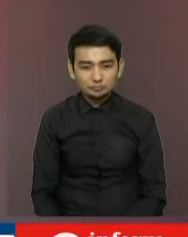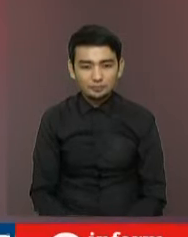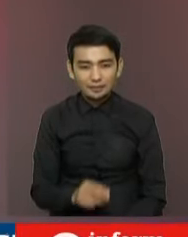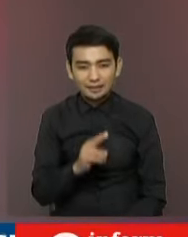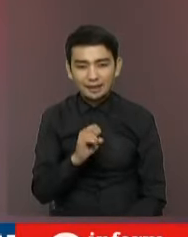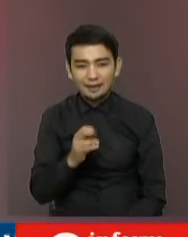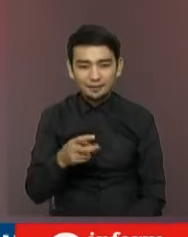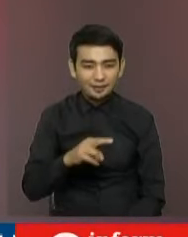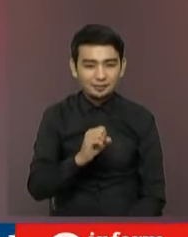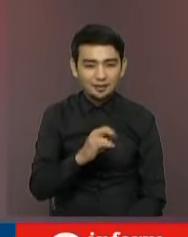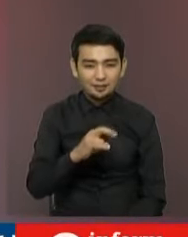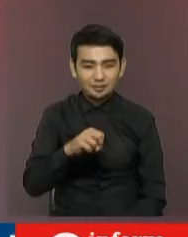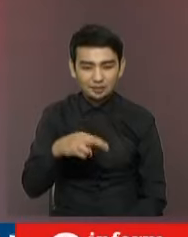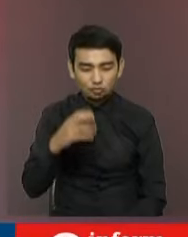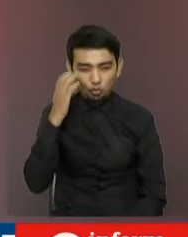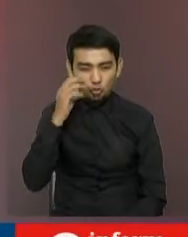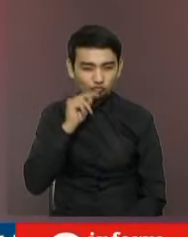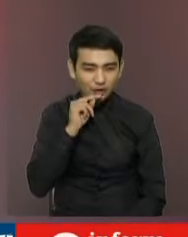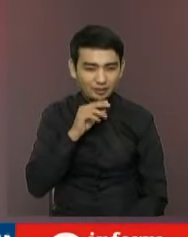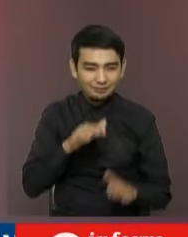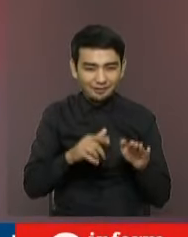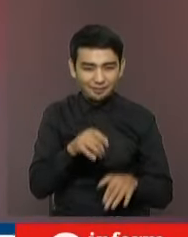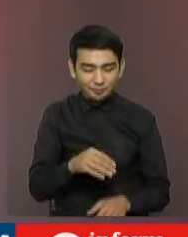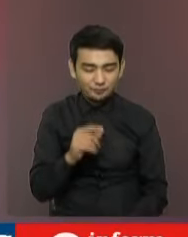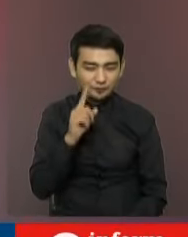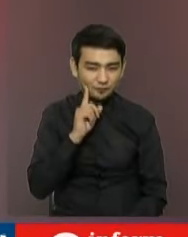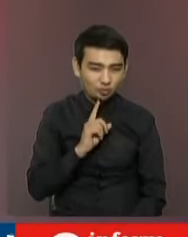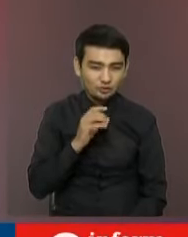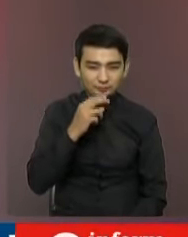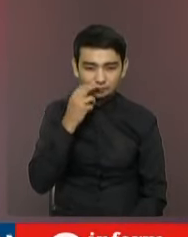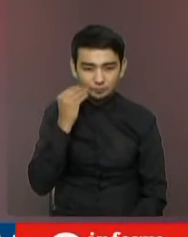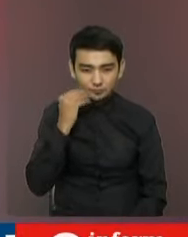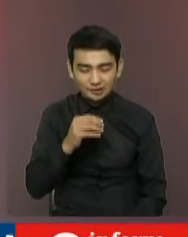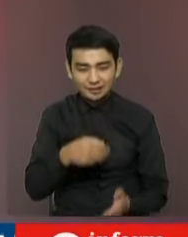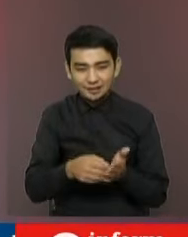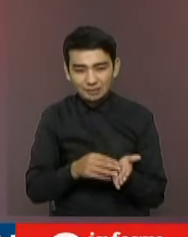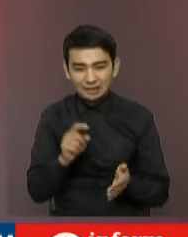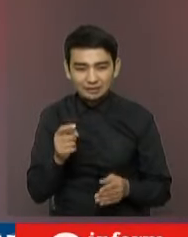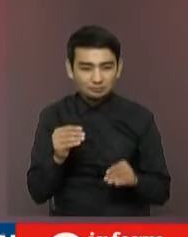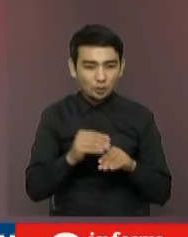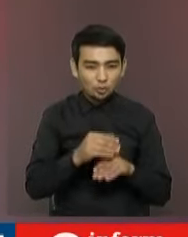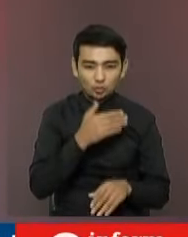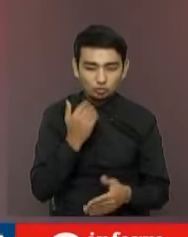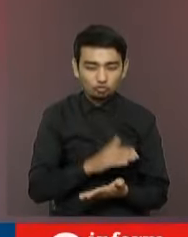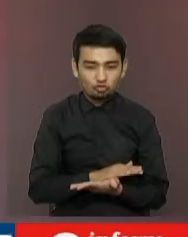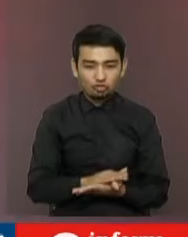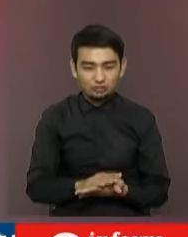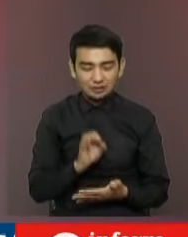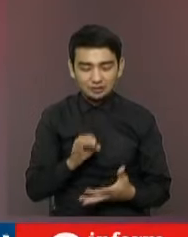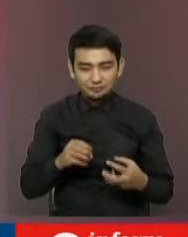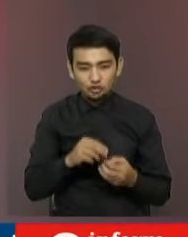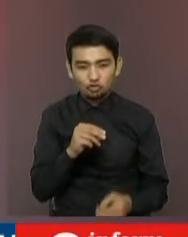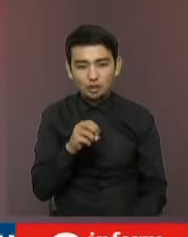Кене сансет қара түршіктілген кене шайы дәмді, қанық түсті, хош исті бояғыш заттарсыз дайындалған таз өнім.